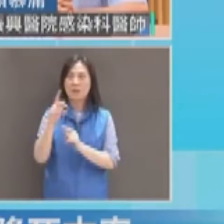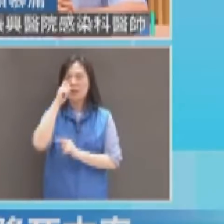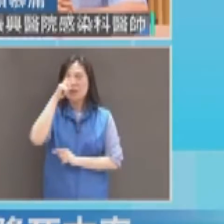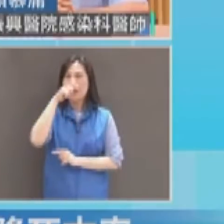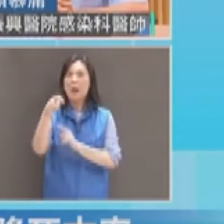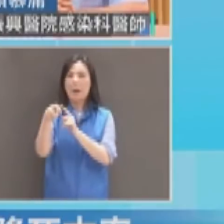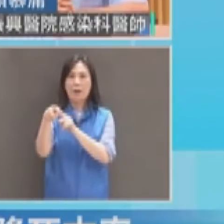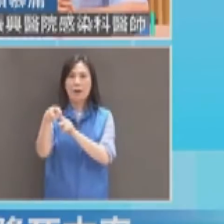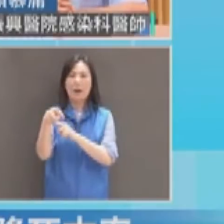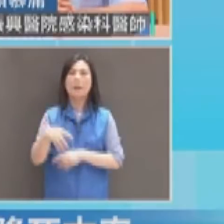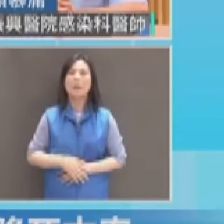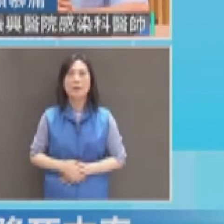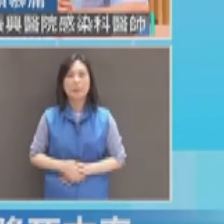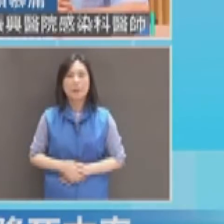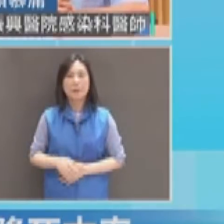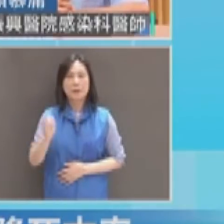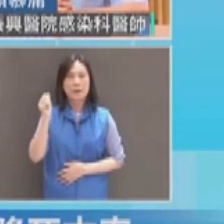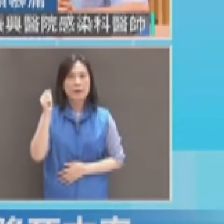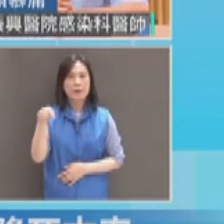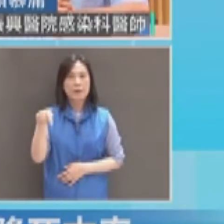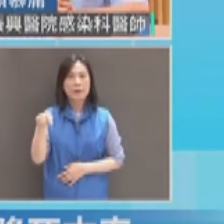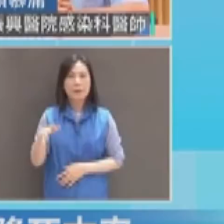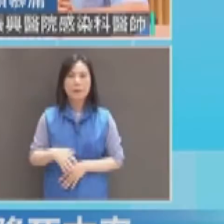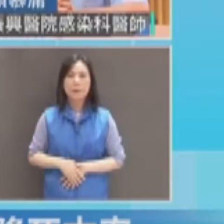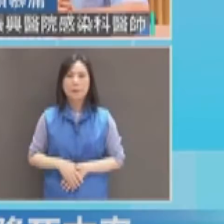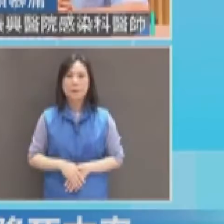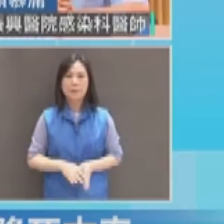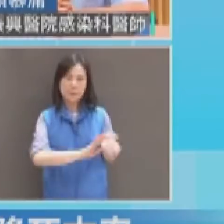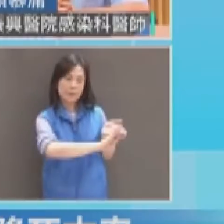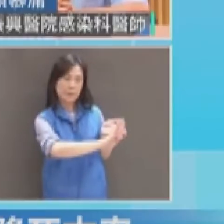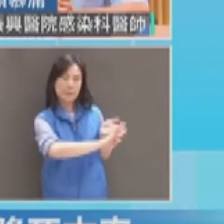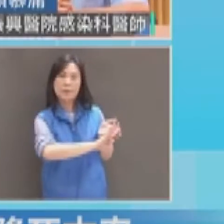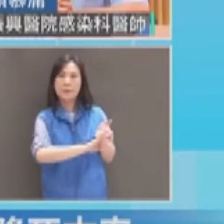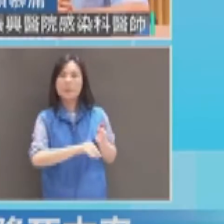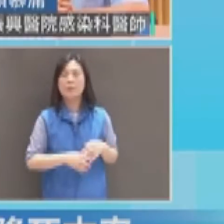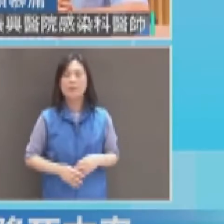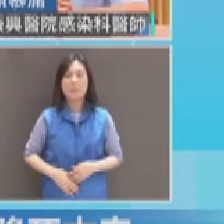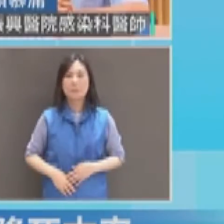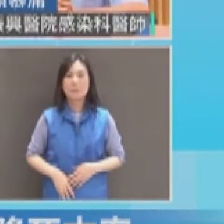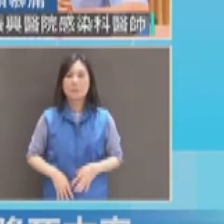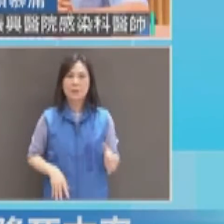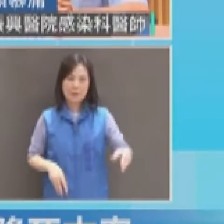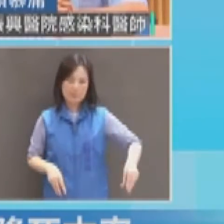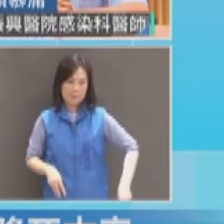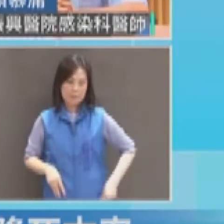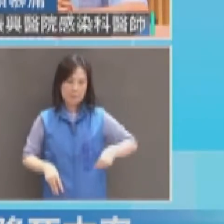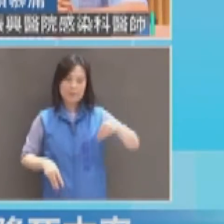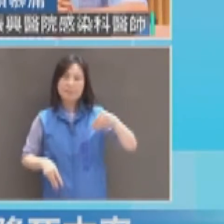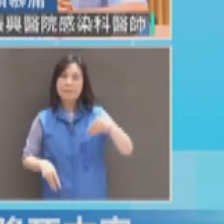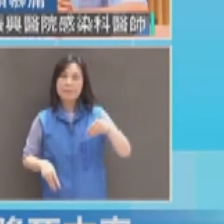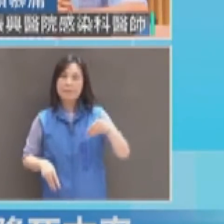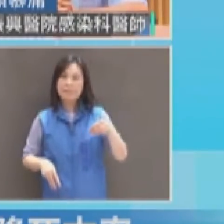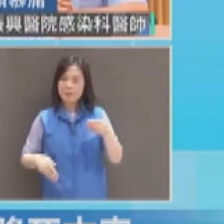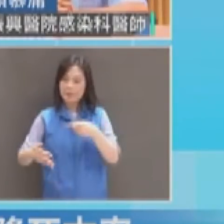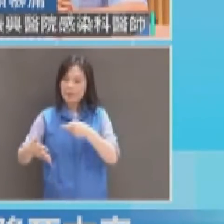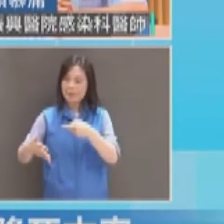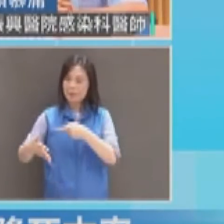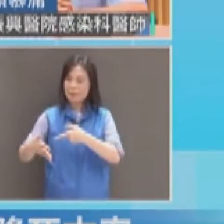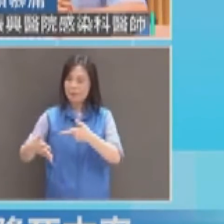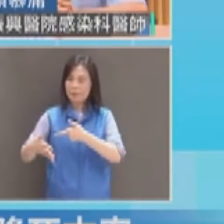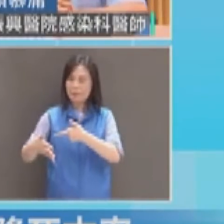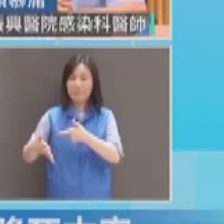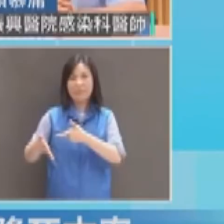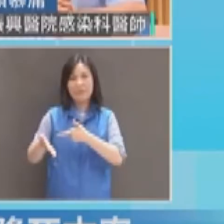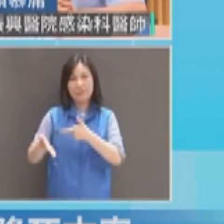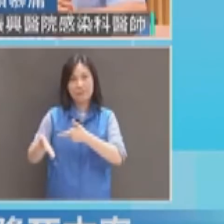手。做好以后，它从看右下角这张，哦，它从它的左手拿出酒精喷消它的右